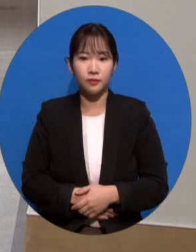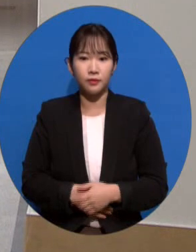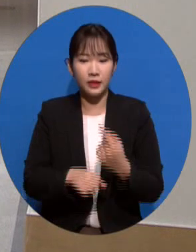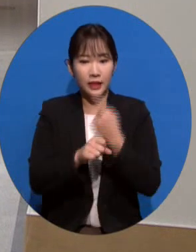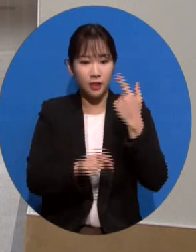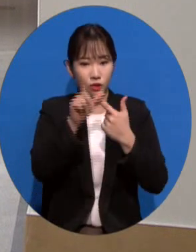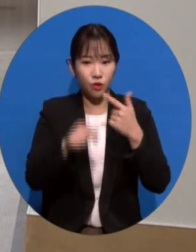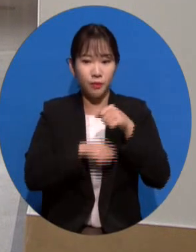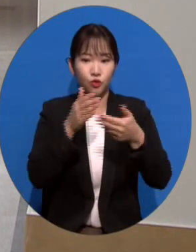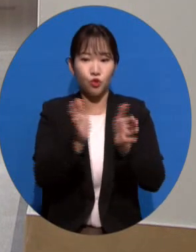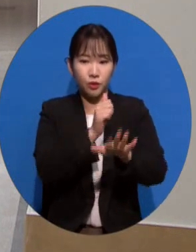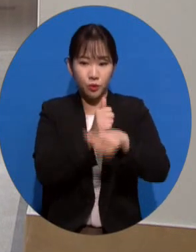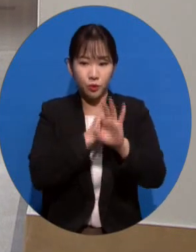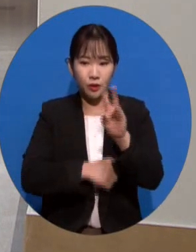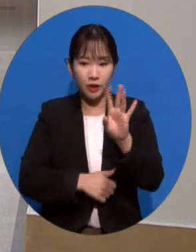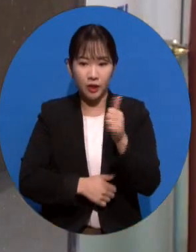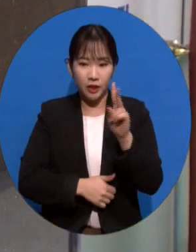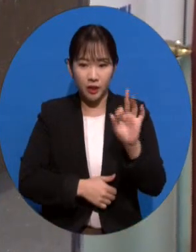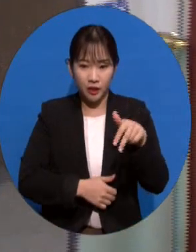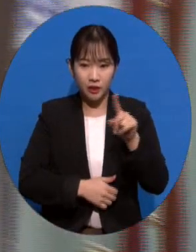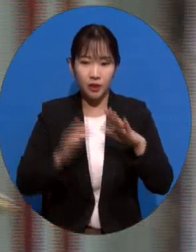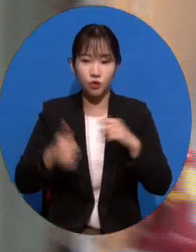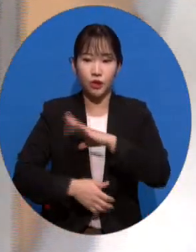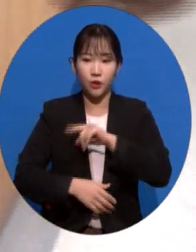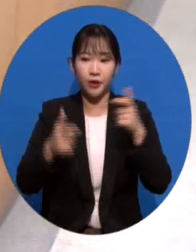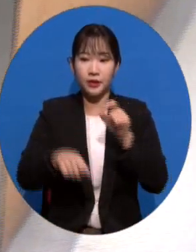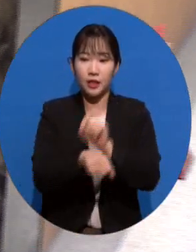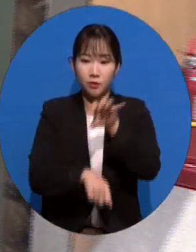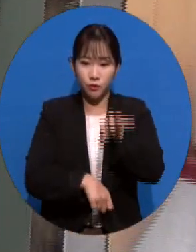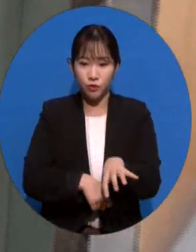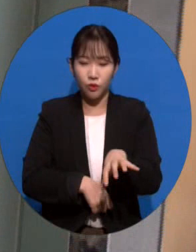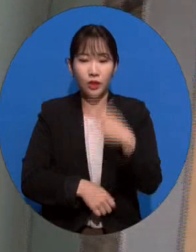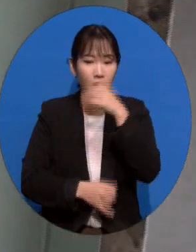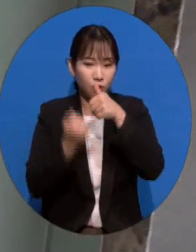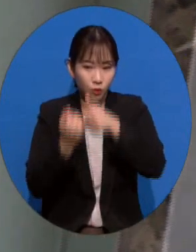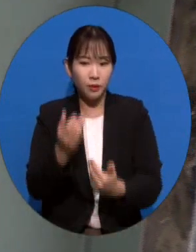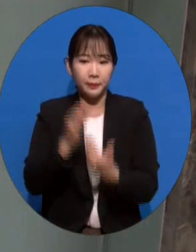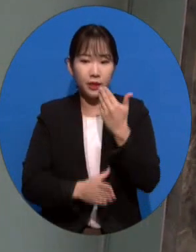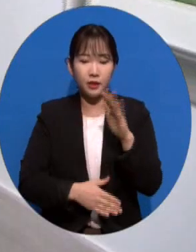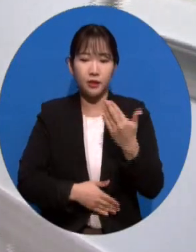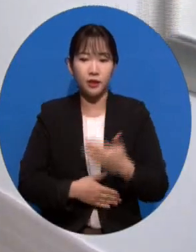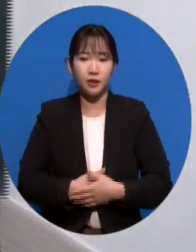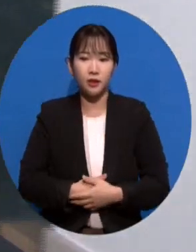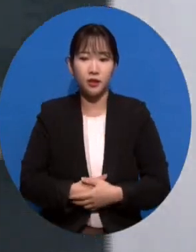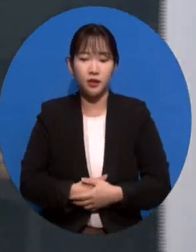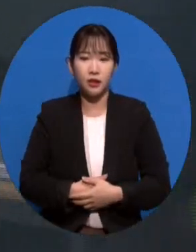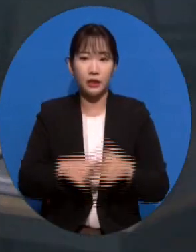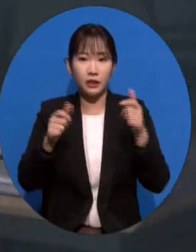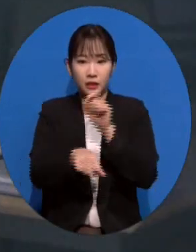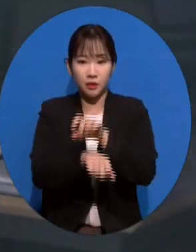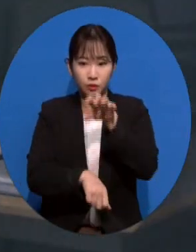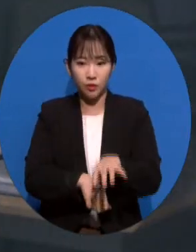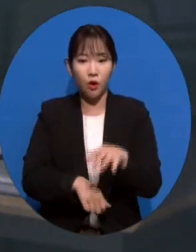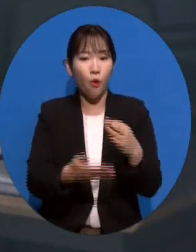지난해 6월 민주당 소속이었던 양향자 국회의원의 지역 사무소에서 성폭력 사건이 불거졌습니다. 지역